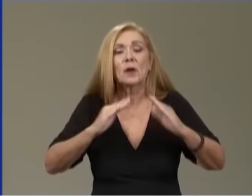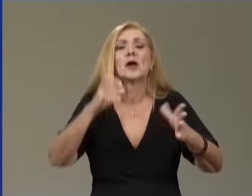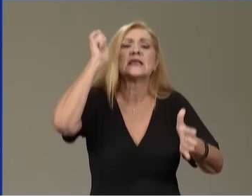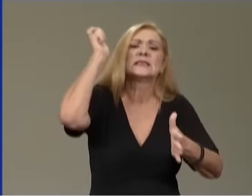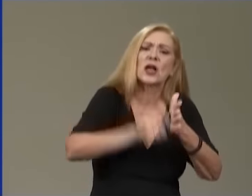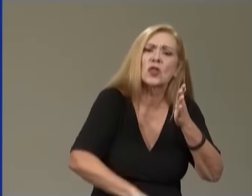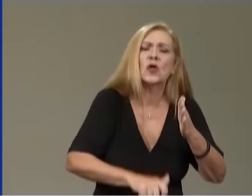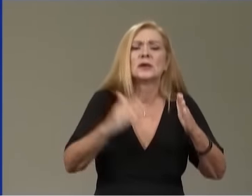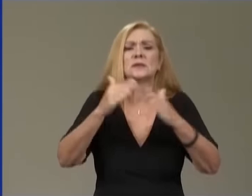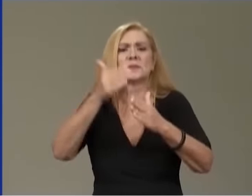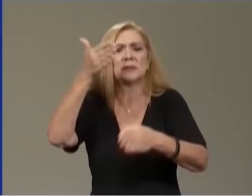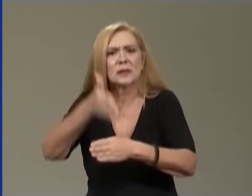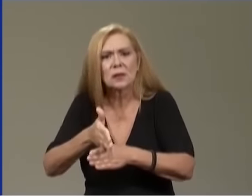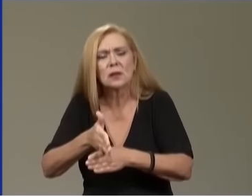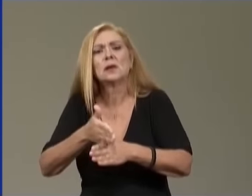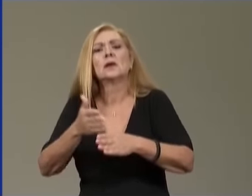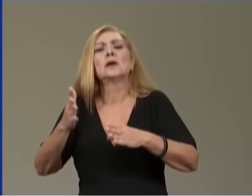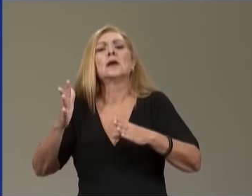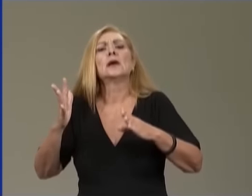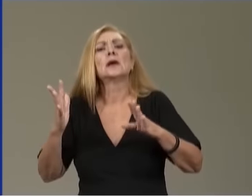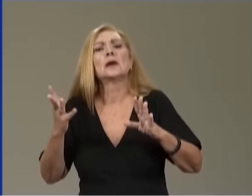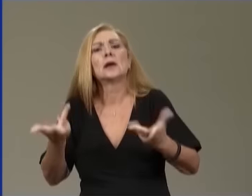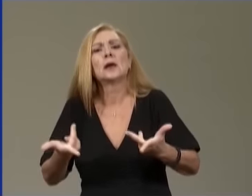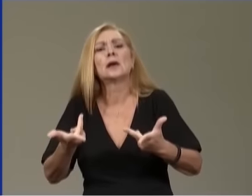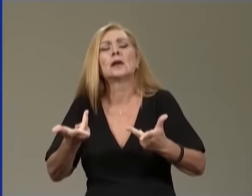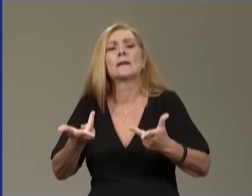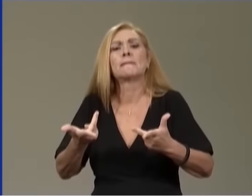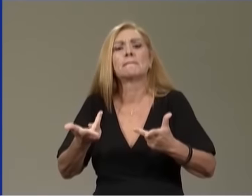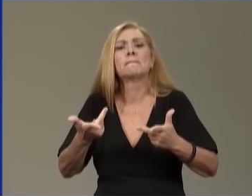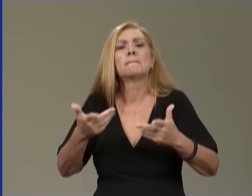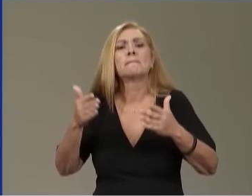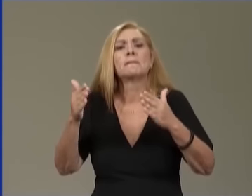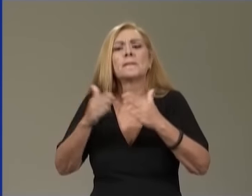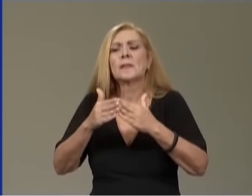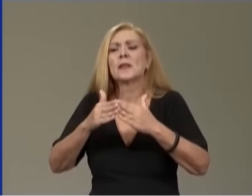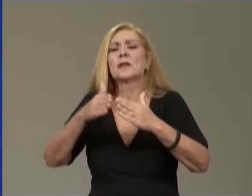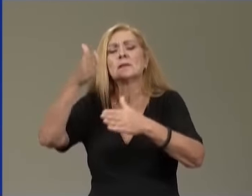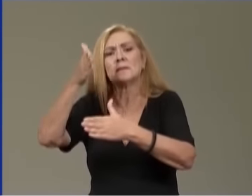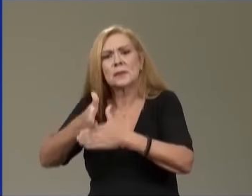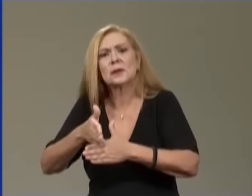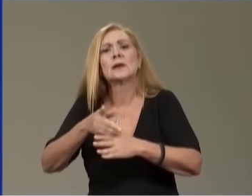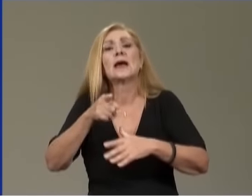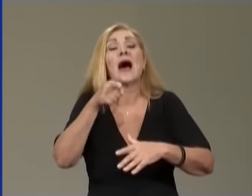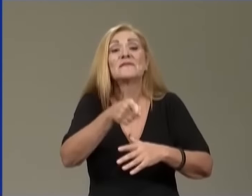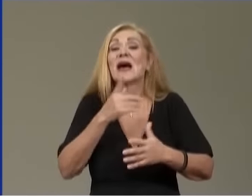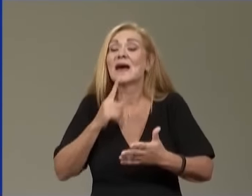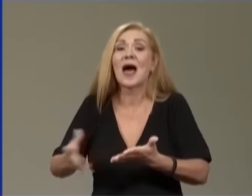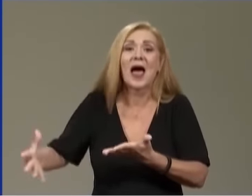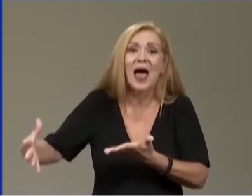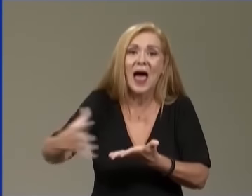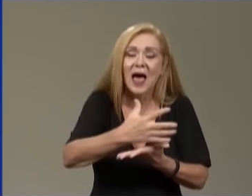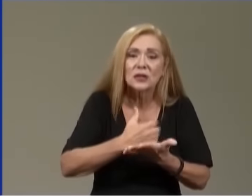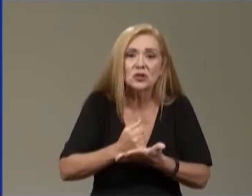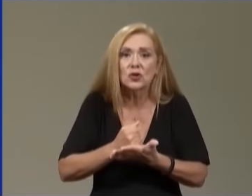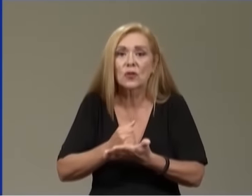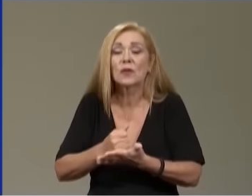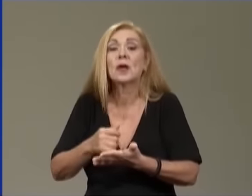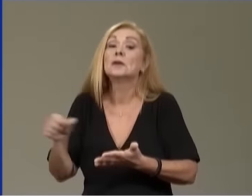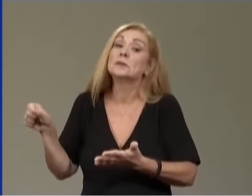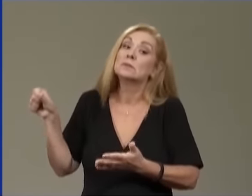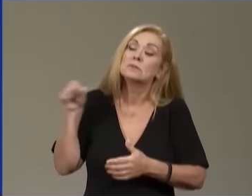καταλήμματα, για νοικιαζόμενα ακίνητα μέσω πλατφορμών. Ένα σημαντικό κομμάτι των συγκεκριμένων εσόδων θα επιστρέψει στις